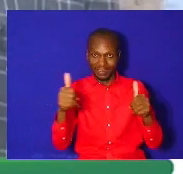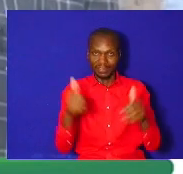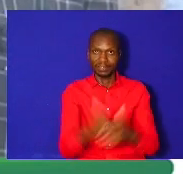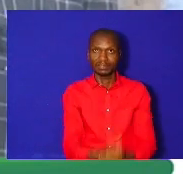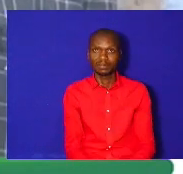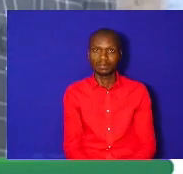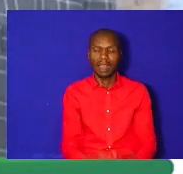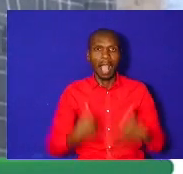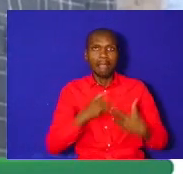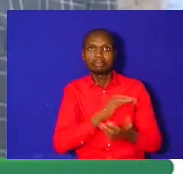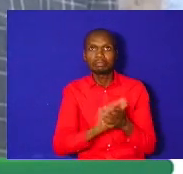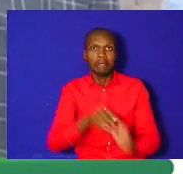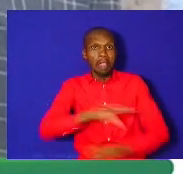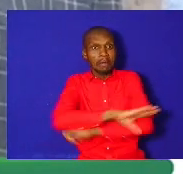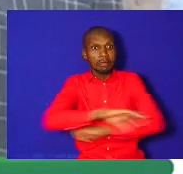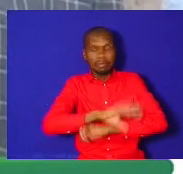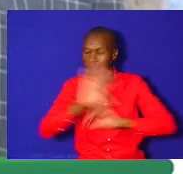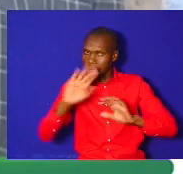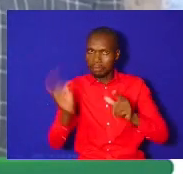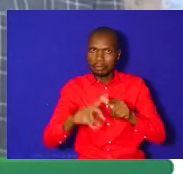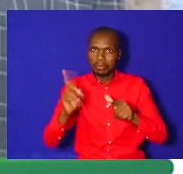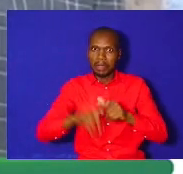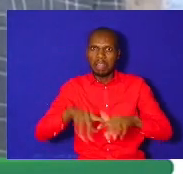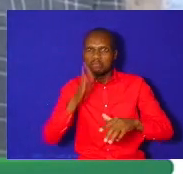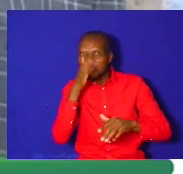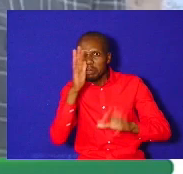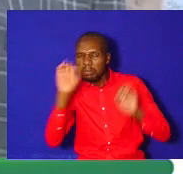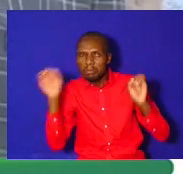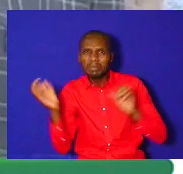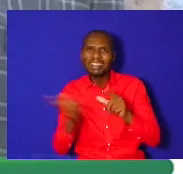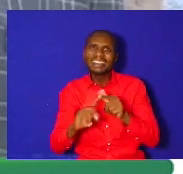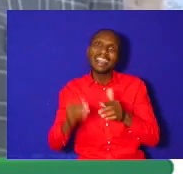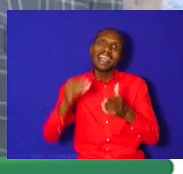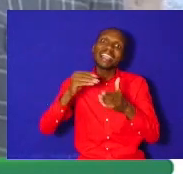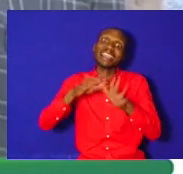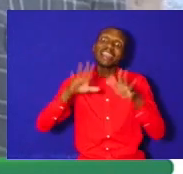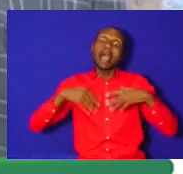hakuna wezi, hakuna mikora, hata hakuna maandamano,